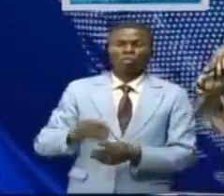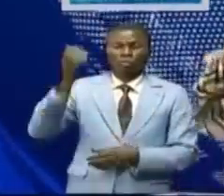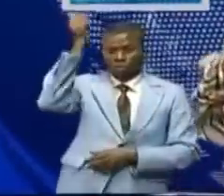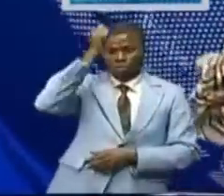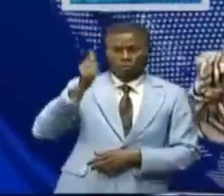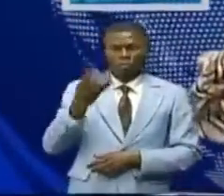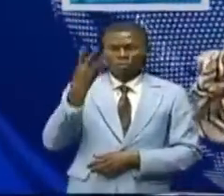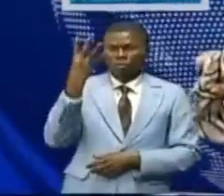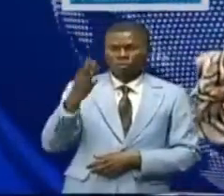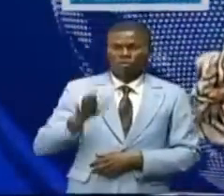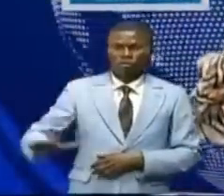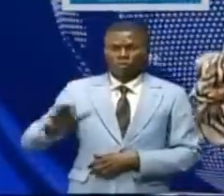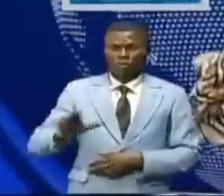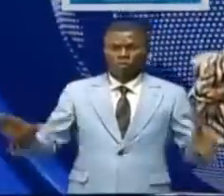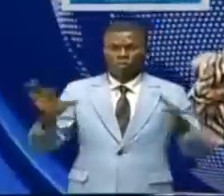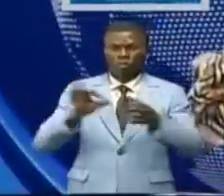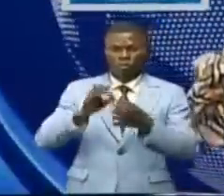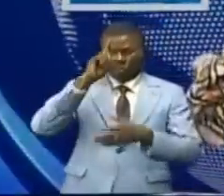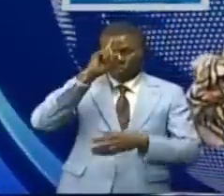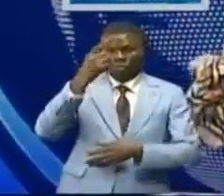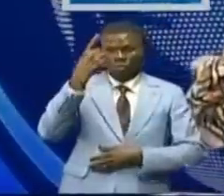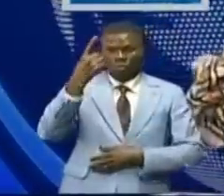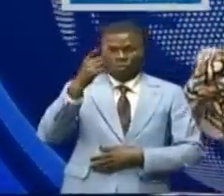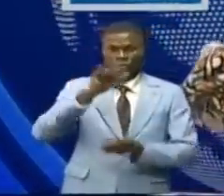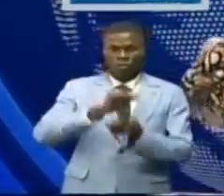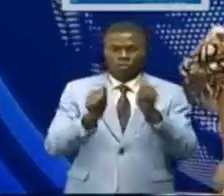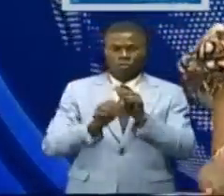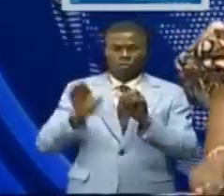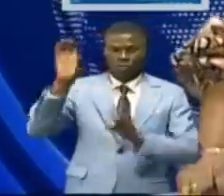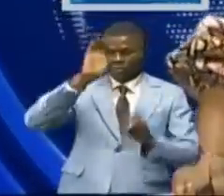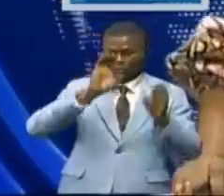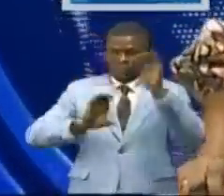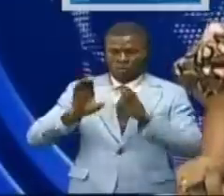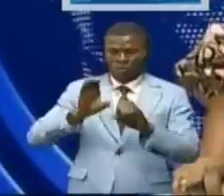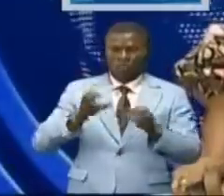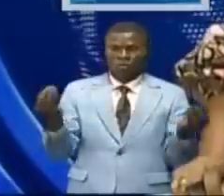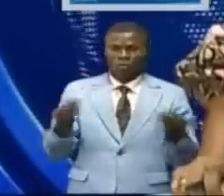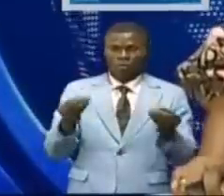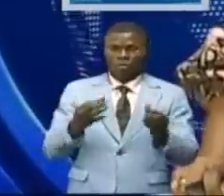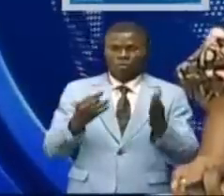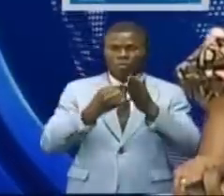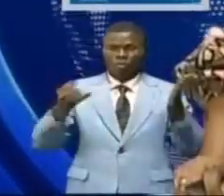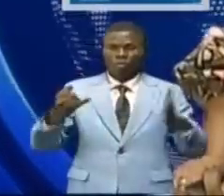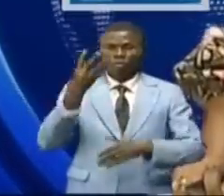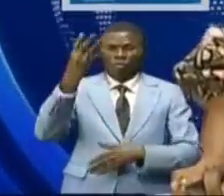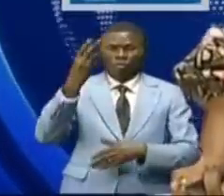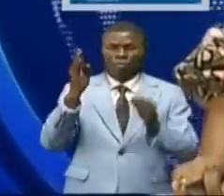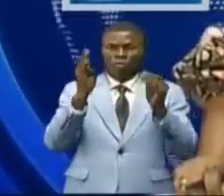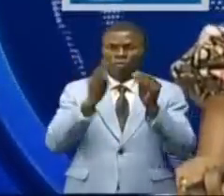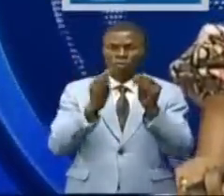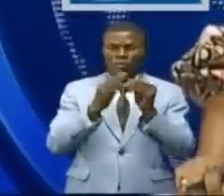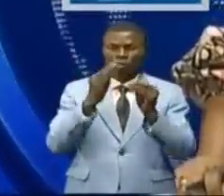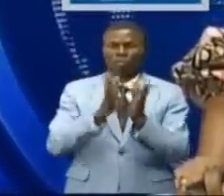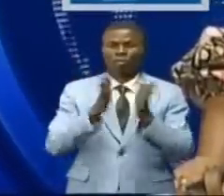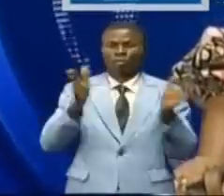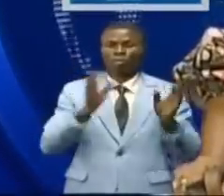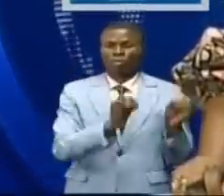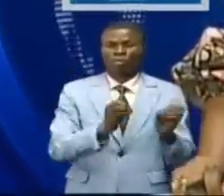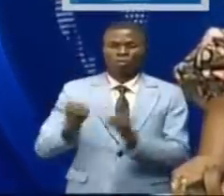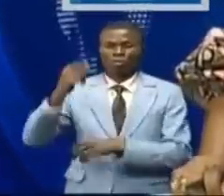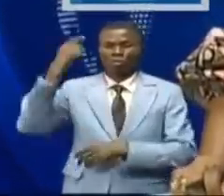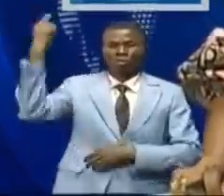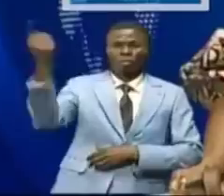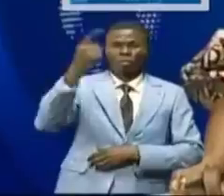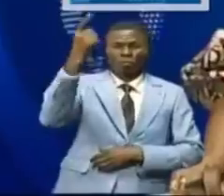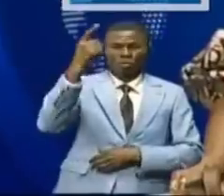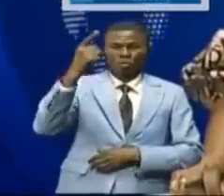en commun leurs intelligences en matière de science. C'était à l'occasion de la 64e Assemblée générale de l'Organisation mondiale de